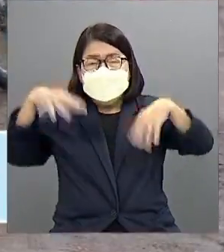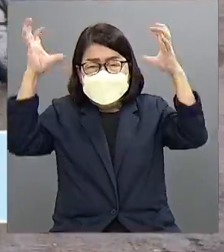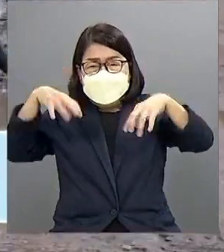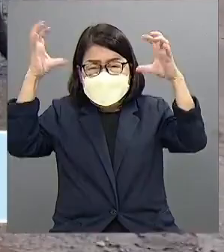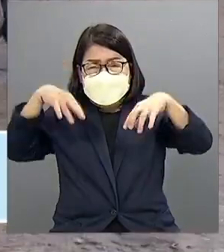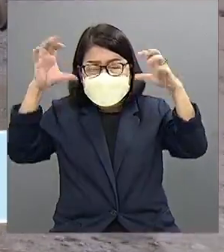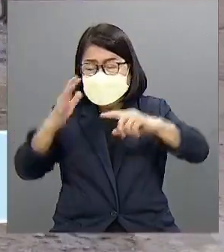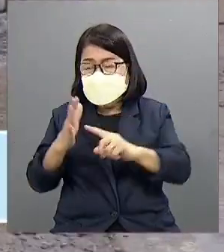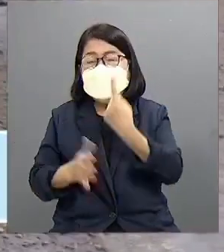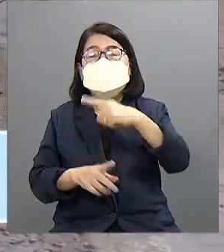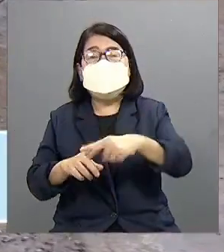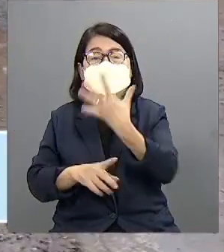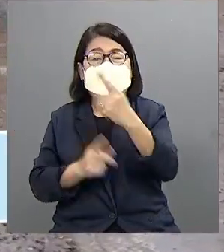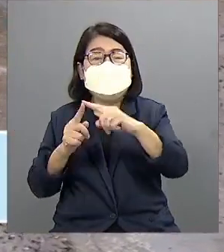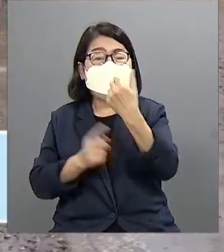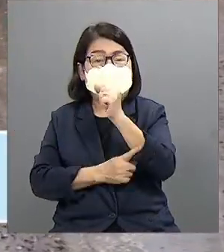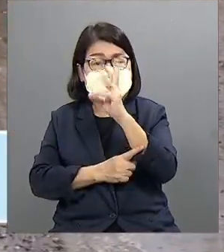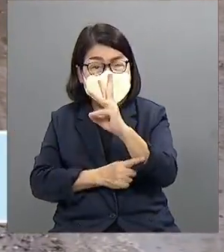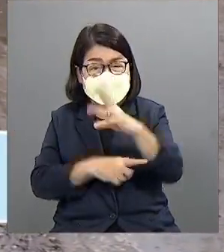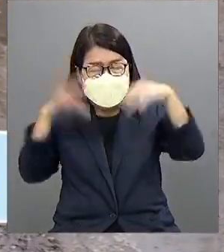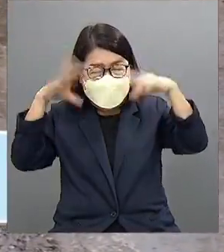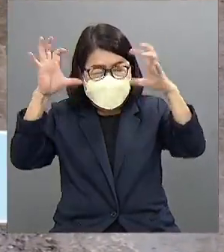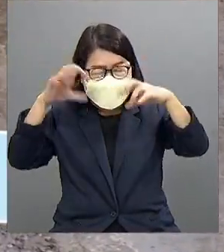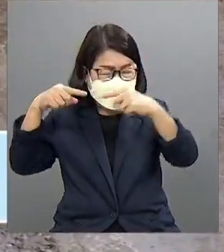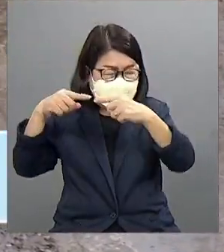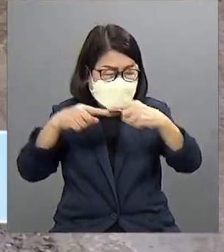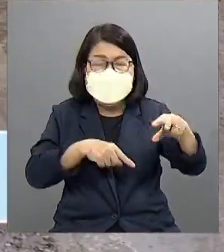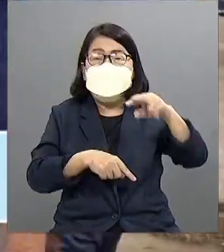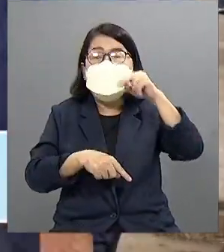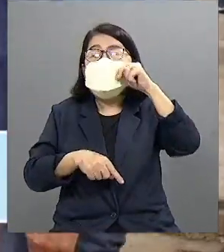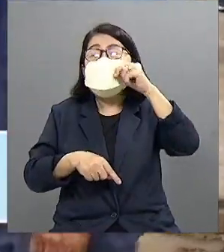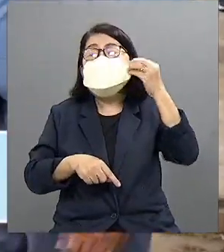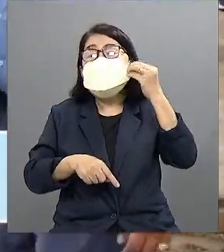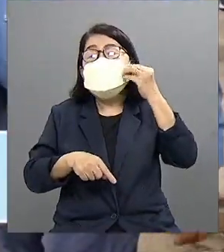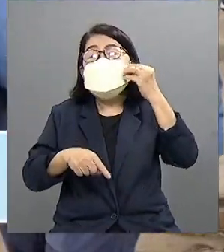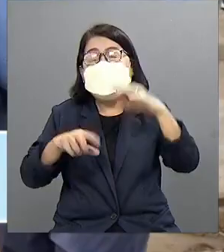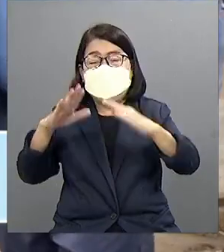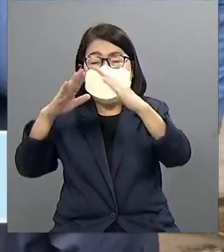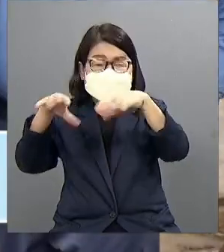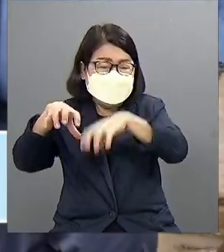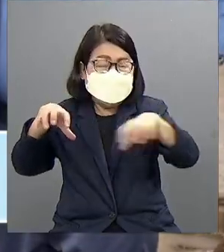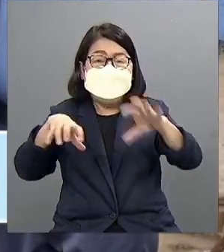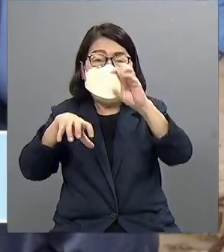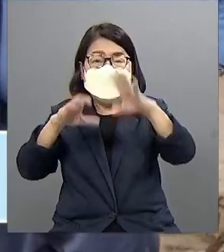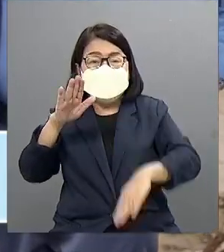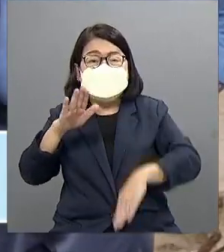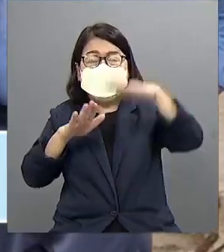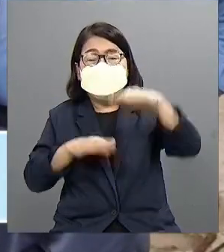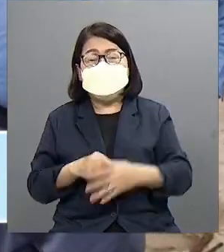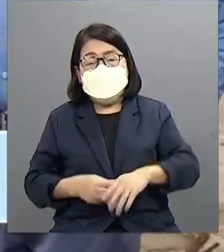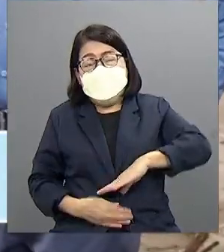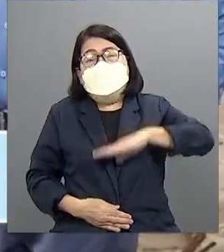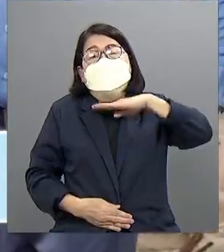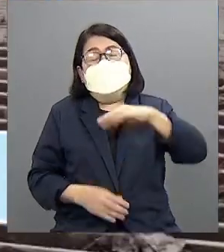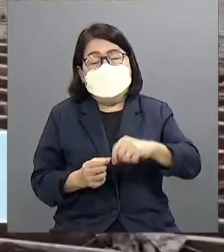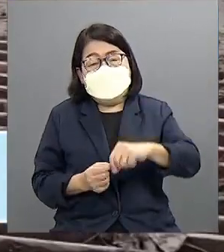แล้วนะคะน้ำท่วมบ้านเรือน50หลังคาเรือนบางจุดนี่ลึกกว่าเมตร50นะโ